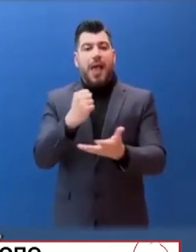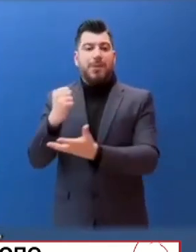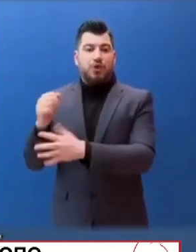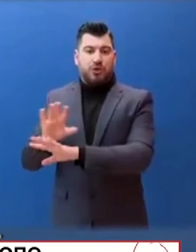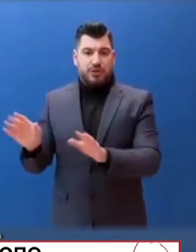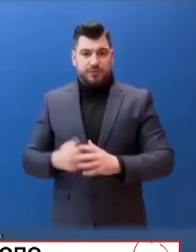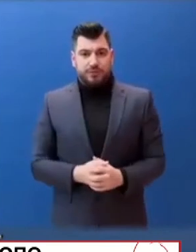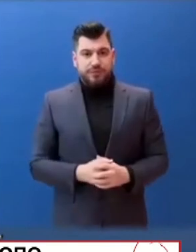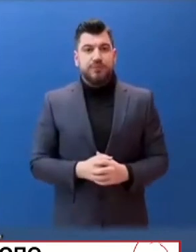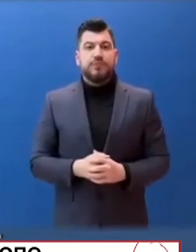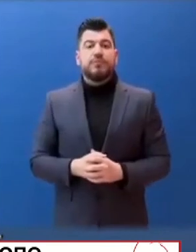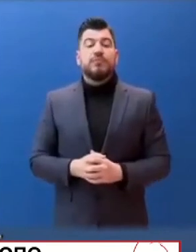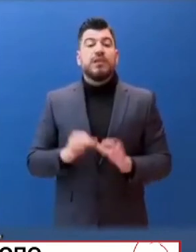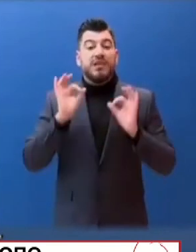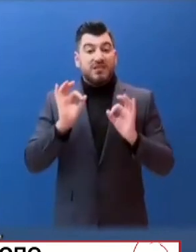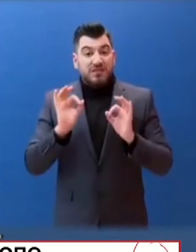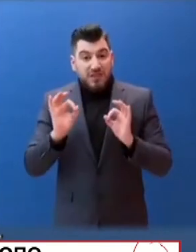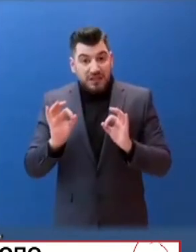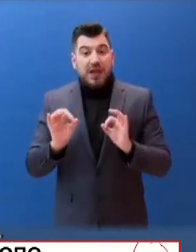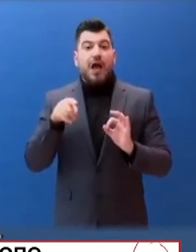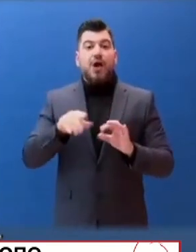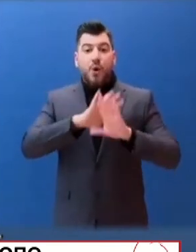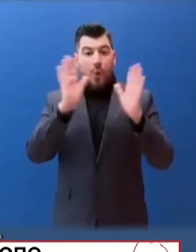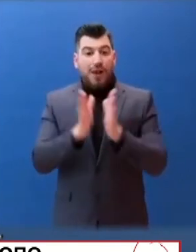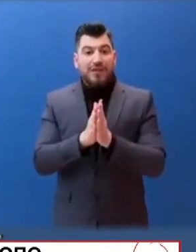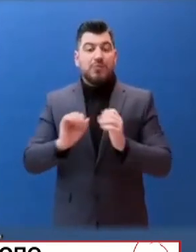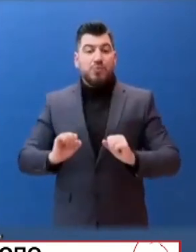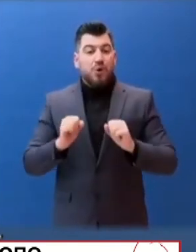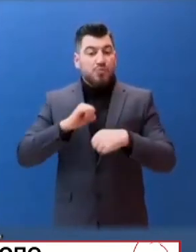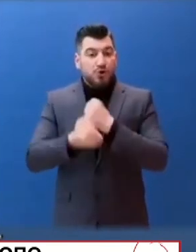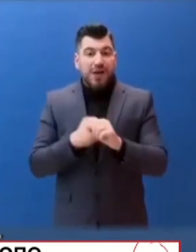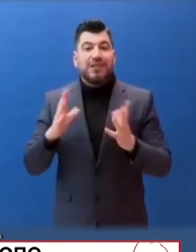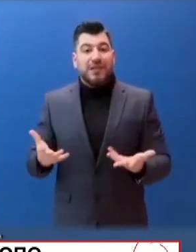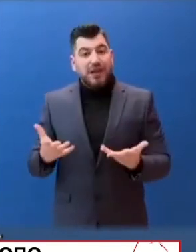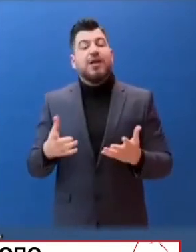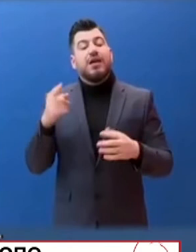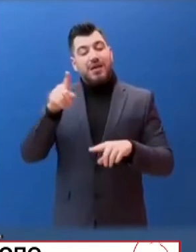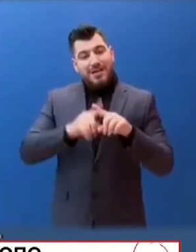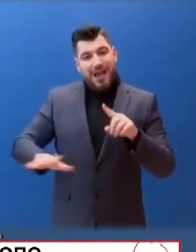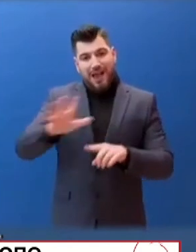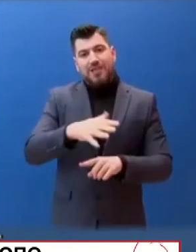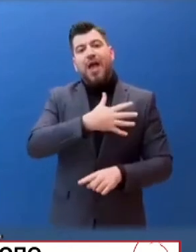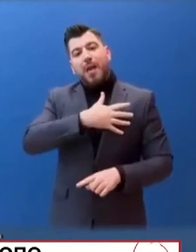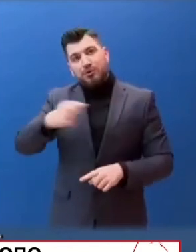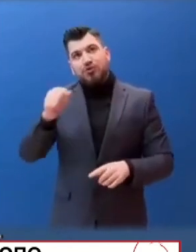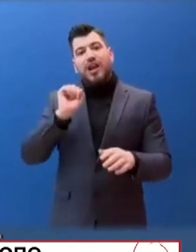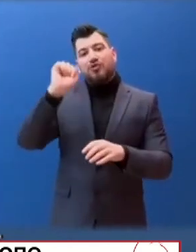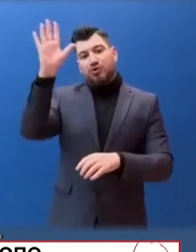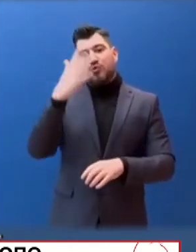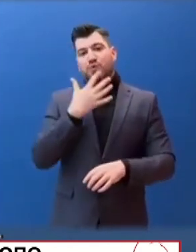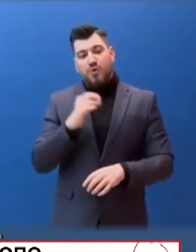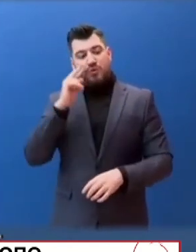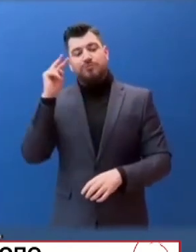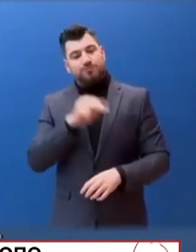της κυβέρνησης στις δράσεις οικονομικής στήριξης και κοινωνικής ευαισθησίας είναι η εμπιστοσύνη που ανέκτησε η χώρα μας από τους εταίρους μας και